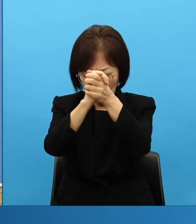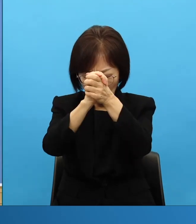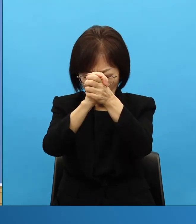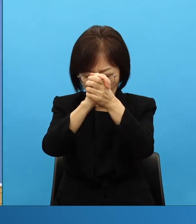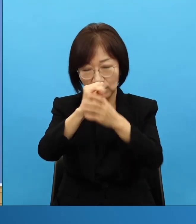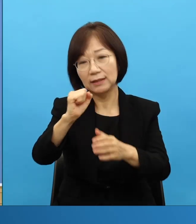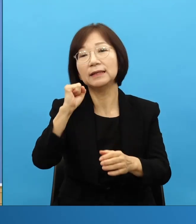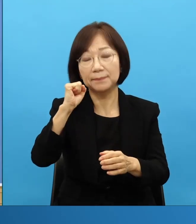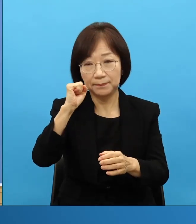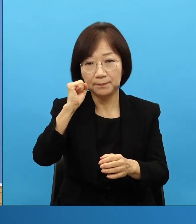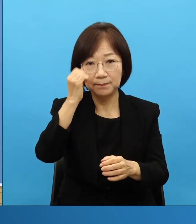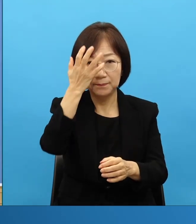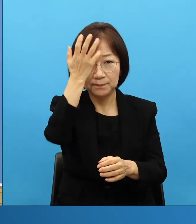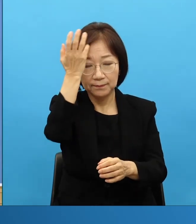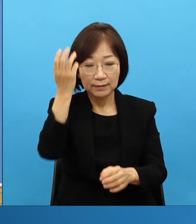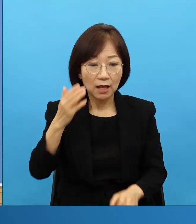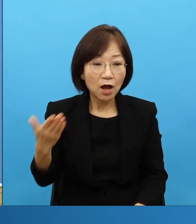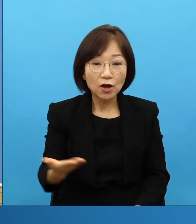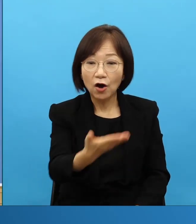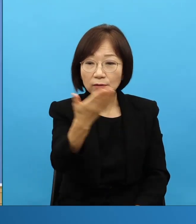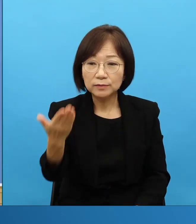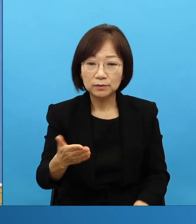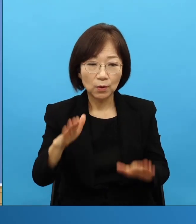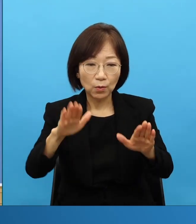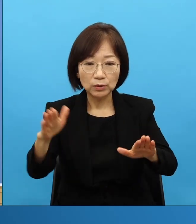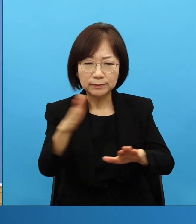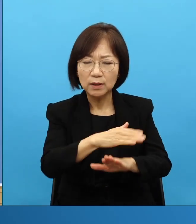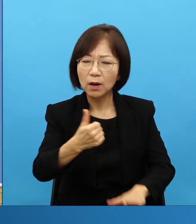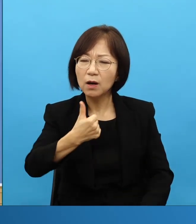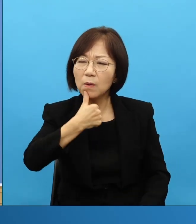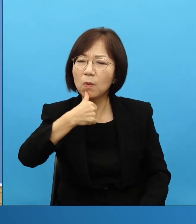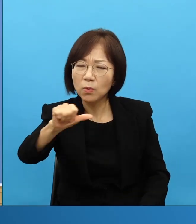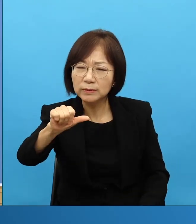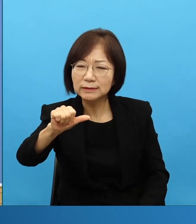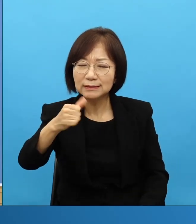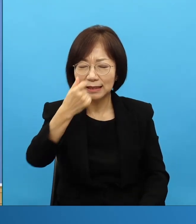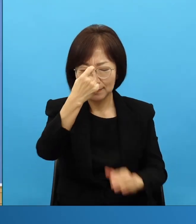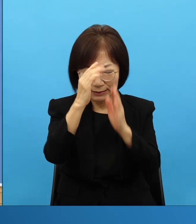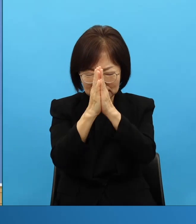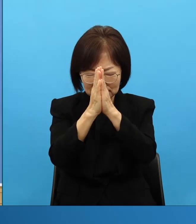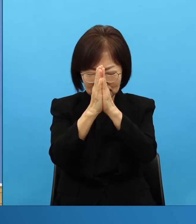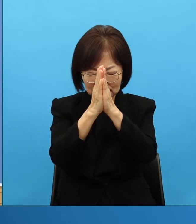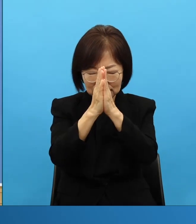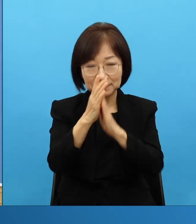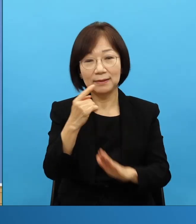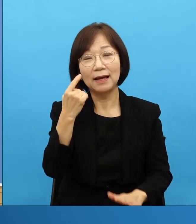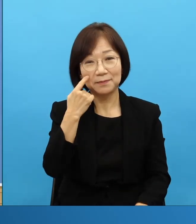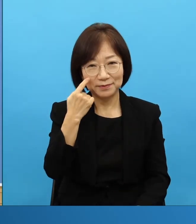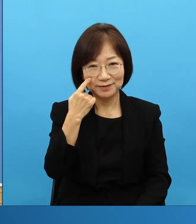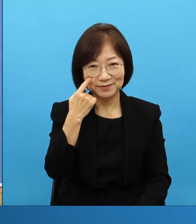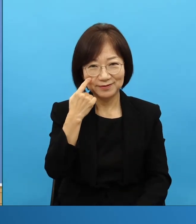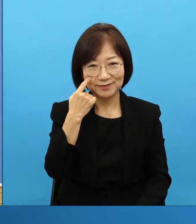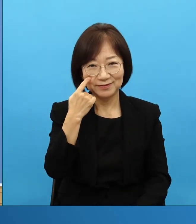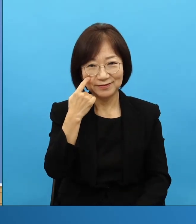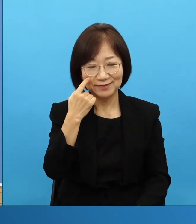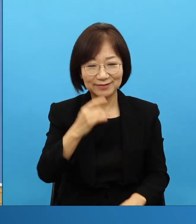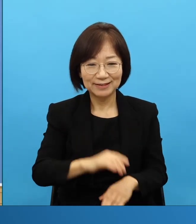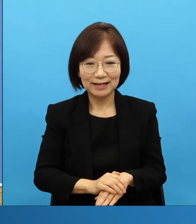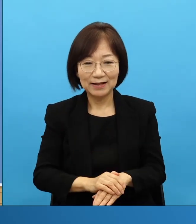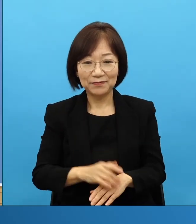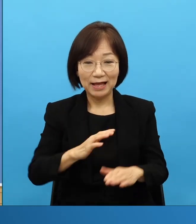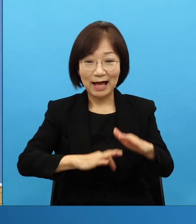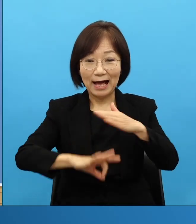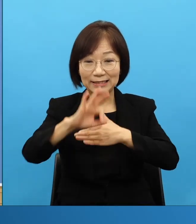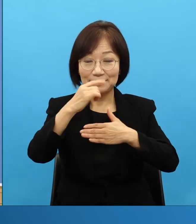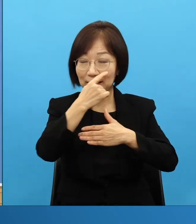이 기도를 5분씩만 해도 역사를 나요. And even if you just pray this prayer 5 minutes a day works will 구역 공간 arise. 때 얘기 안 해서 미래 아침에 눈 딱